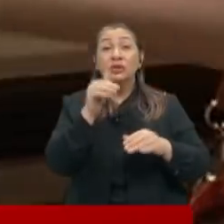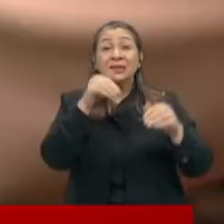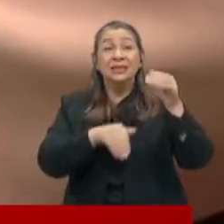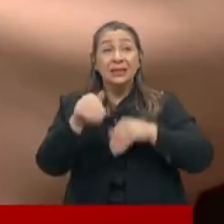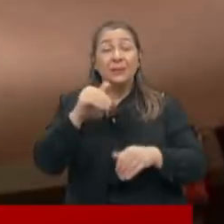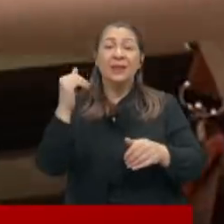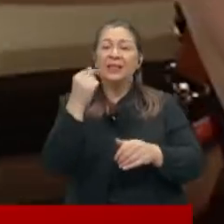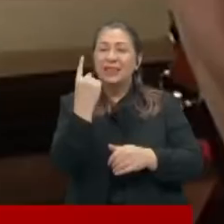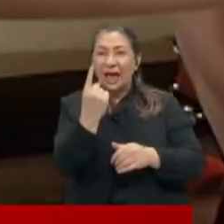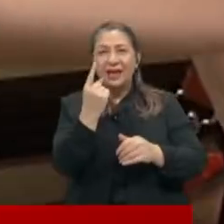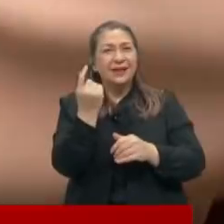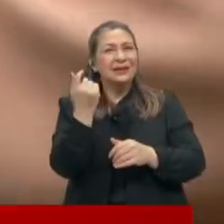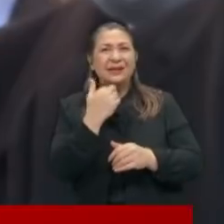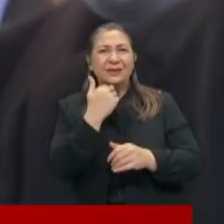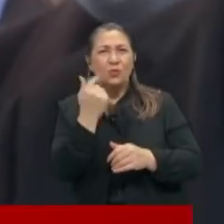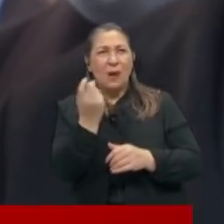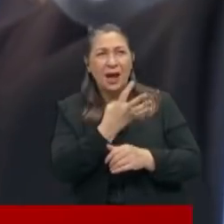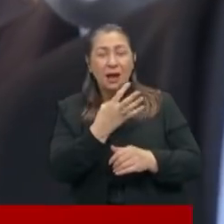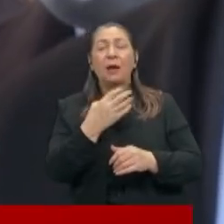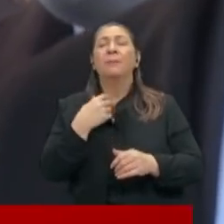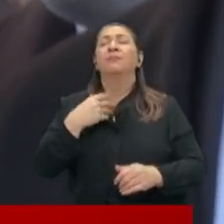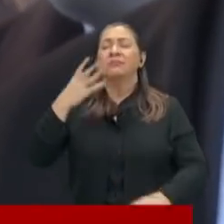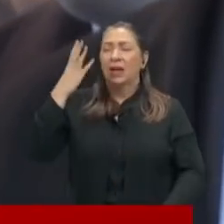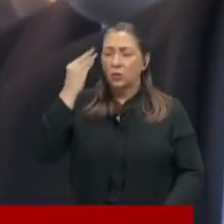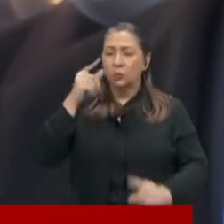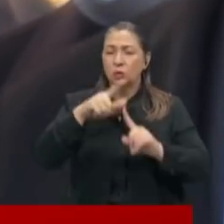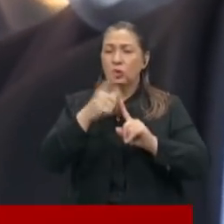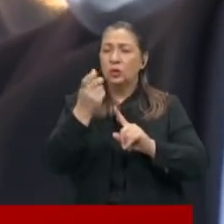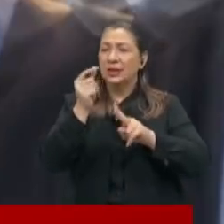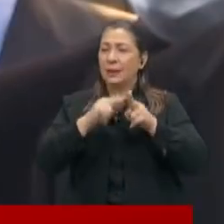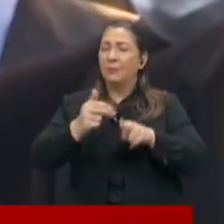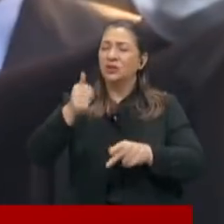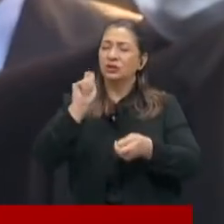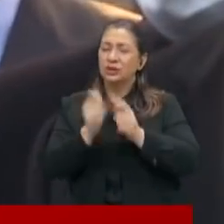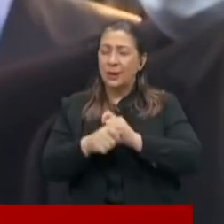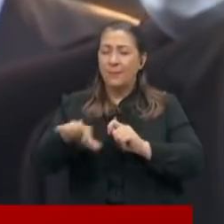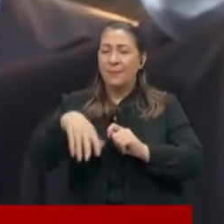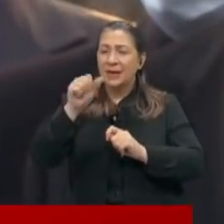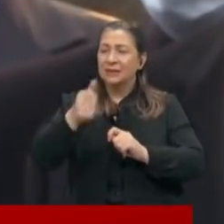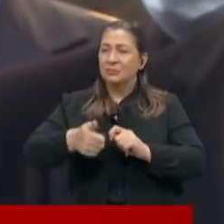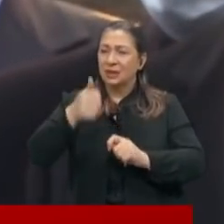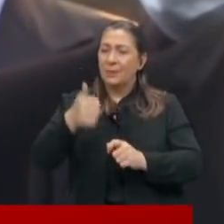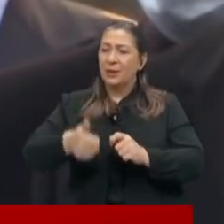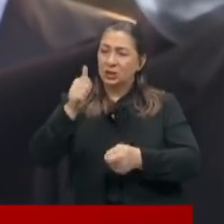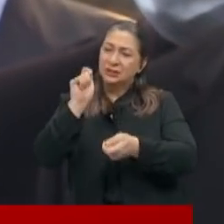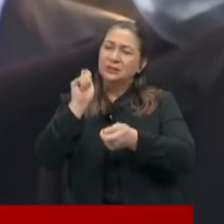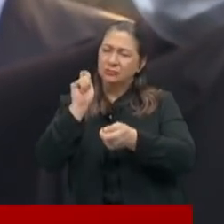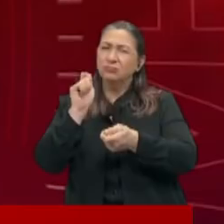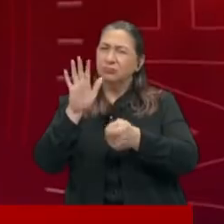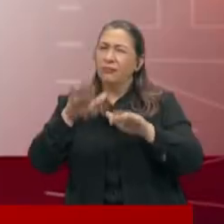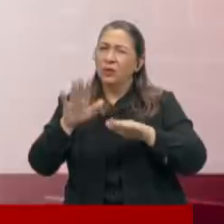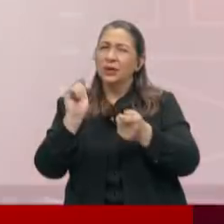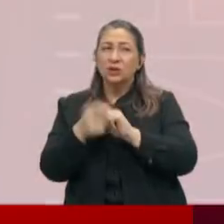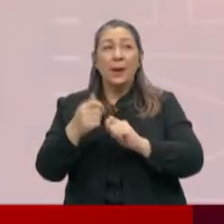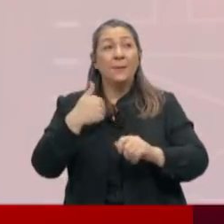seçimleriyle tek haneli enflasyon diyor. Anlıyorum ki TÜİK Başkanı değişecek, Merkez Bankası'nın başkanı da muhtemelen